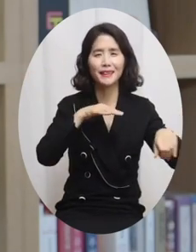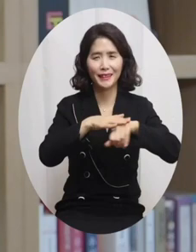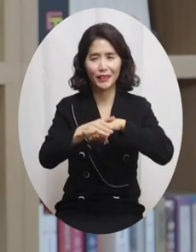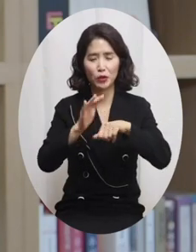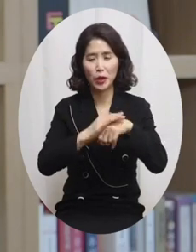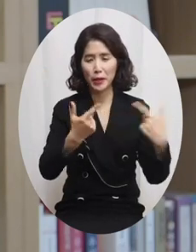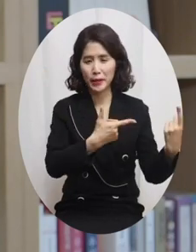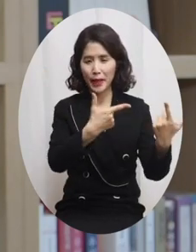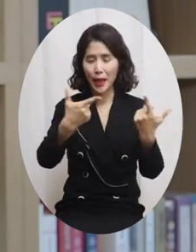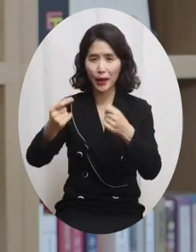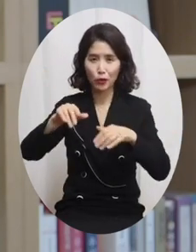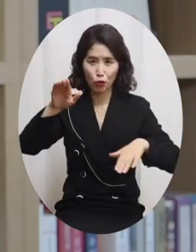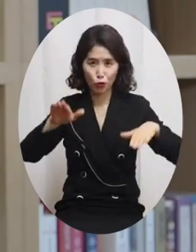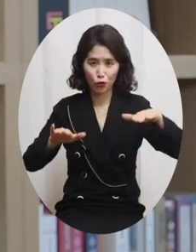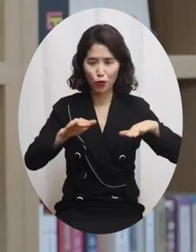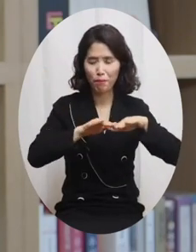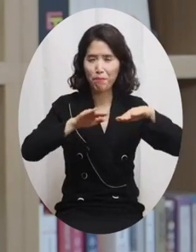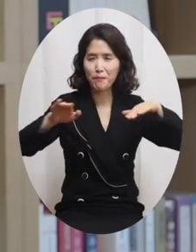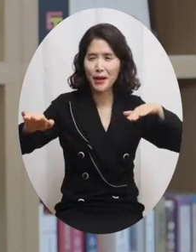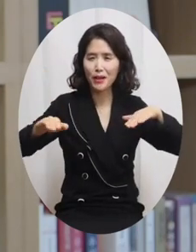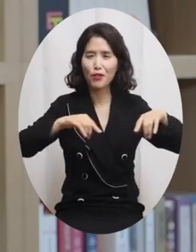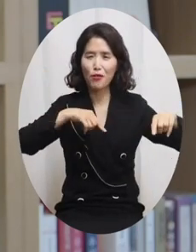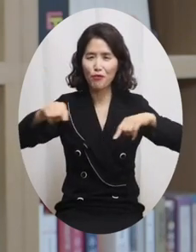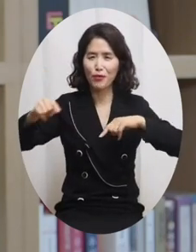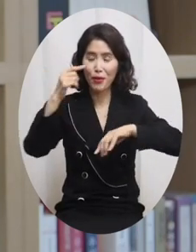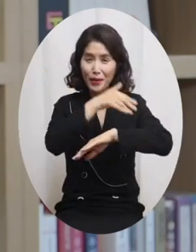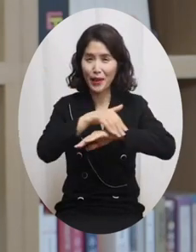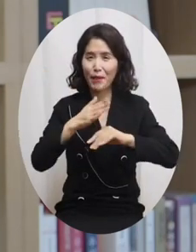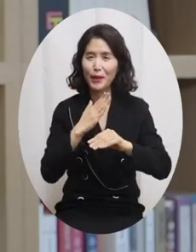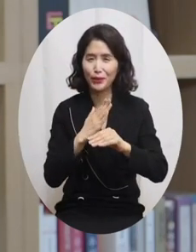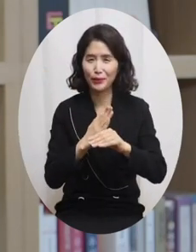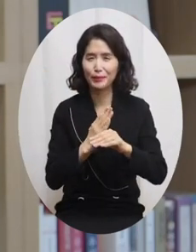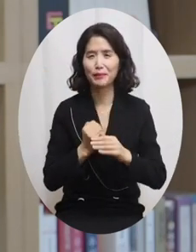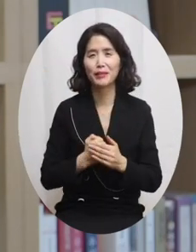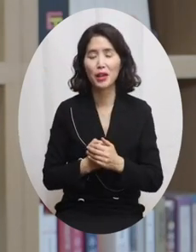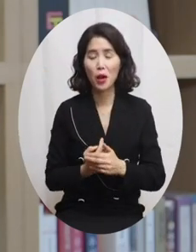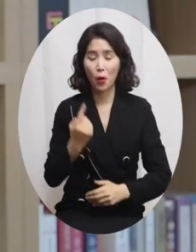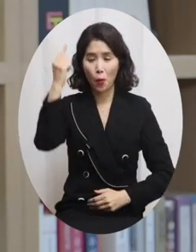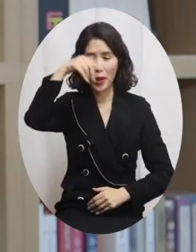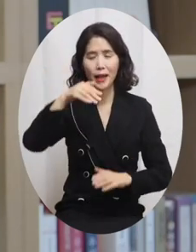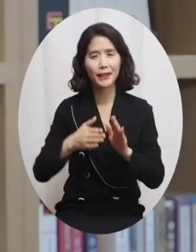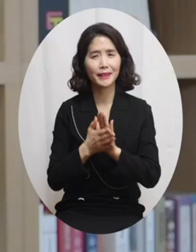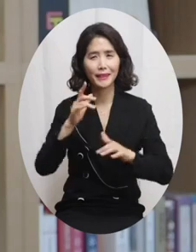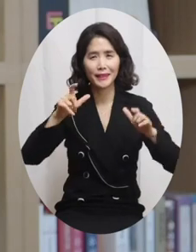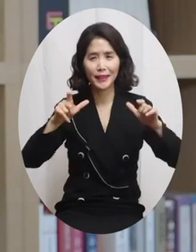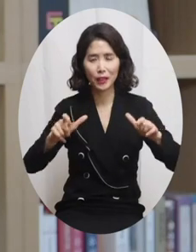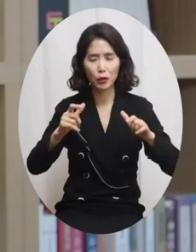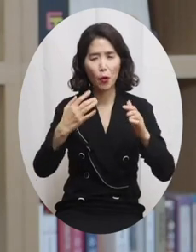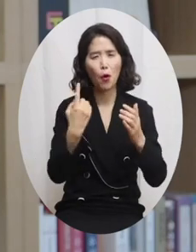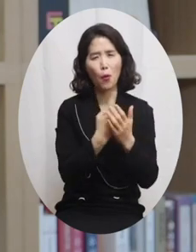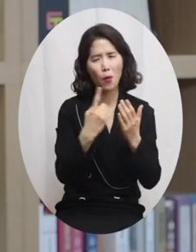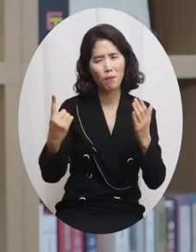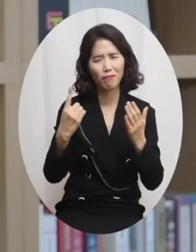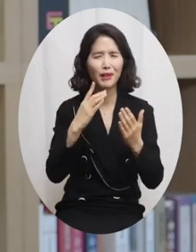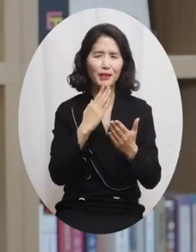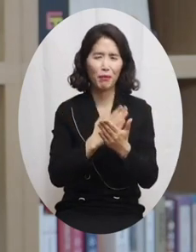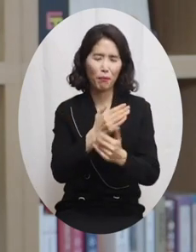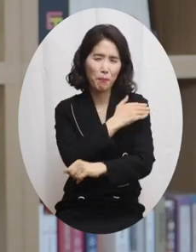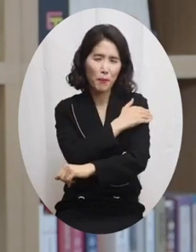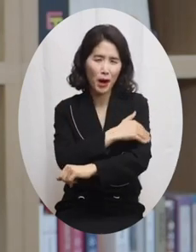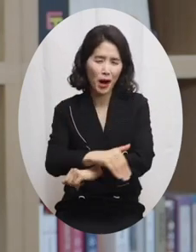고양시는 균형을 맞춰서 정책을 집행하려고 합니다. 특히 고양시에서는 외면당하지